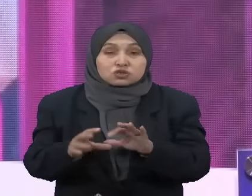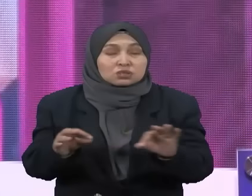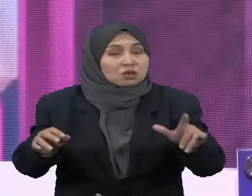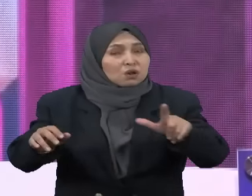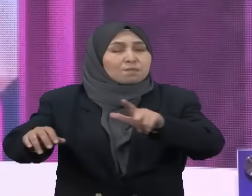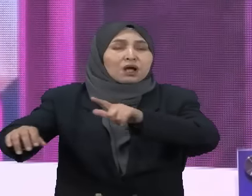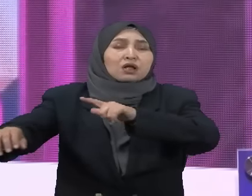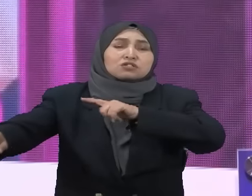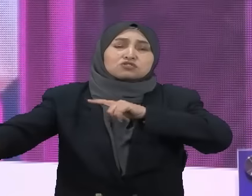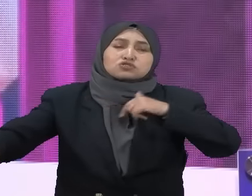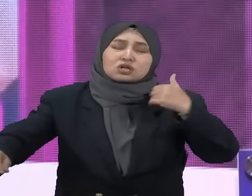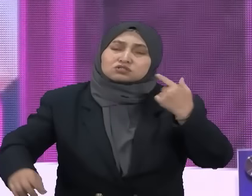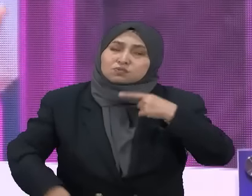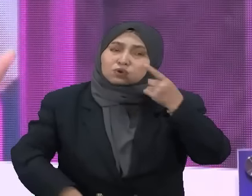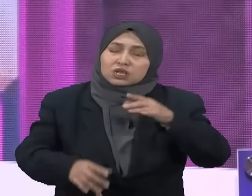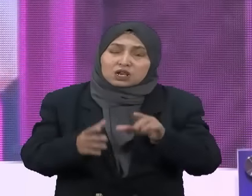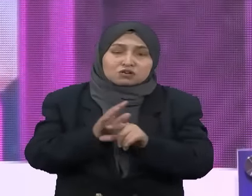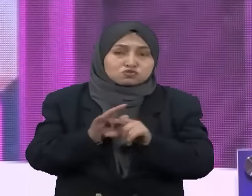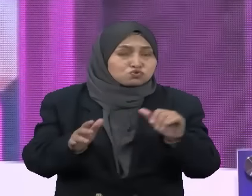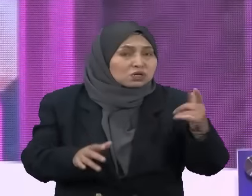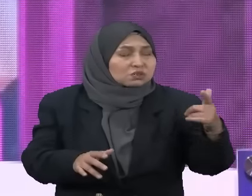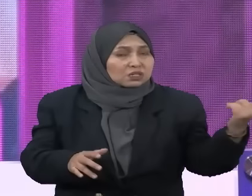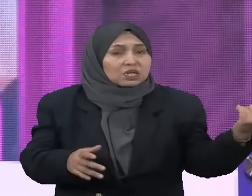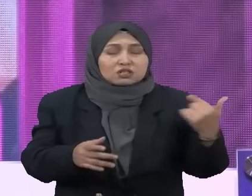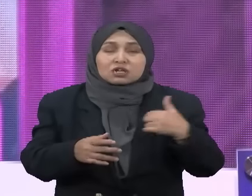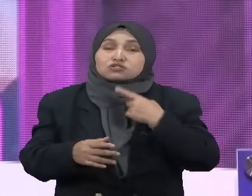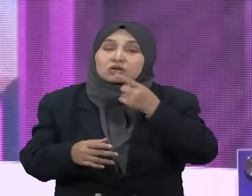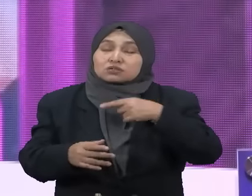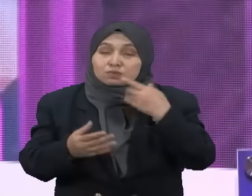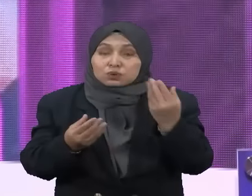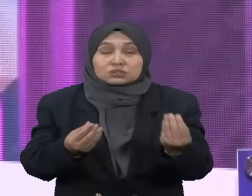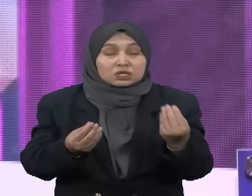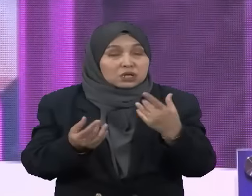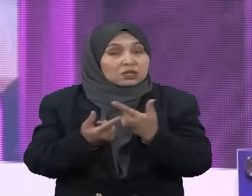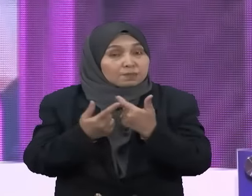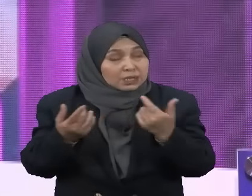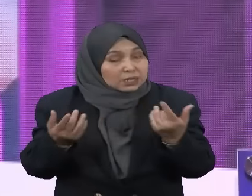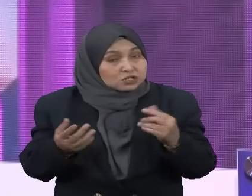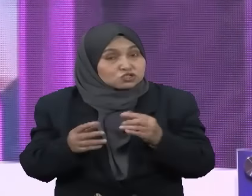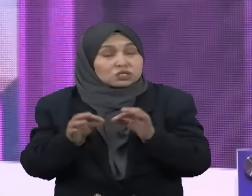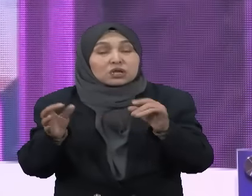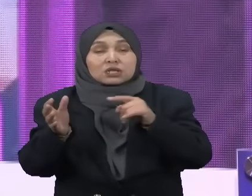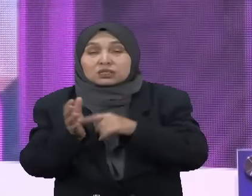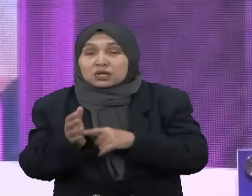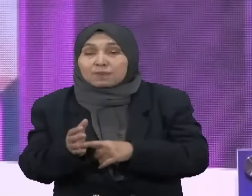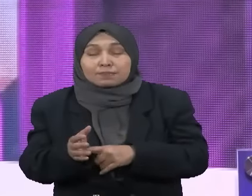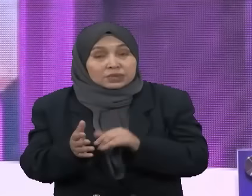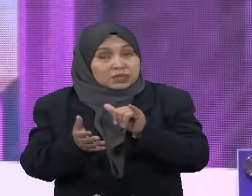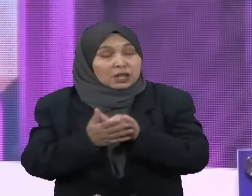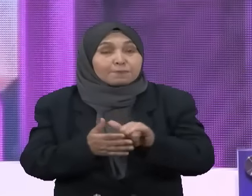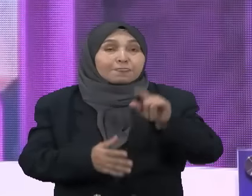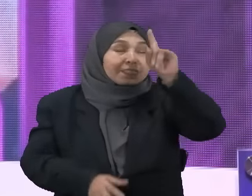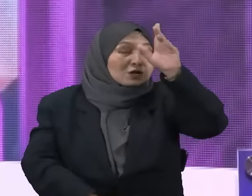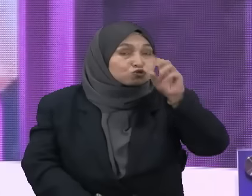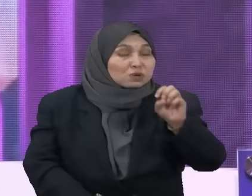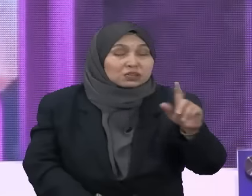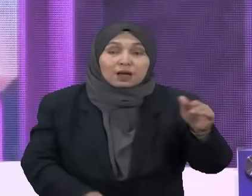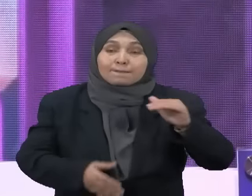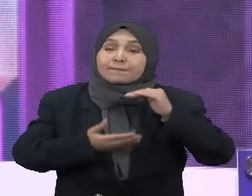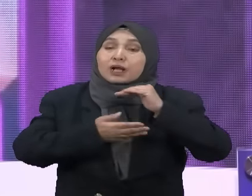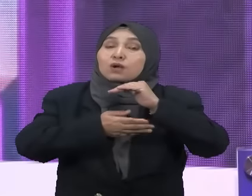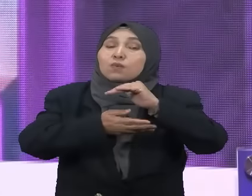panjang. Disebutkan di dalam surah-surah yang lain. Cuma saya sebutkan sedikit cebisan sahaja daripada kisah tersebut. Bahawa Allah SWT